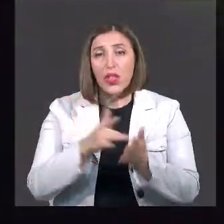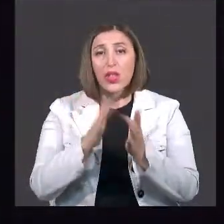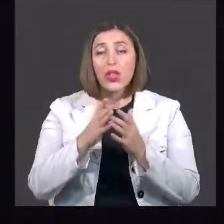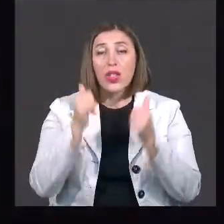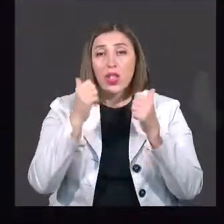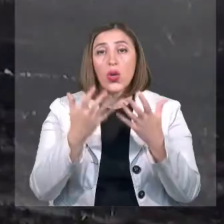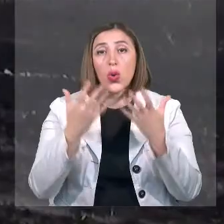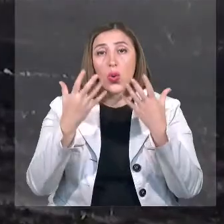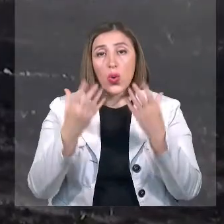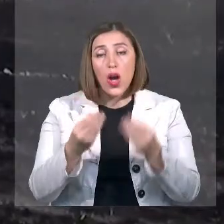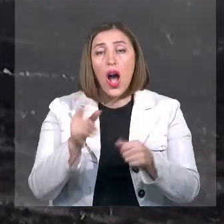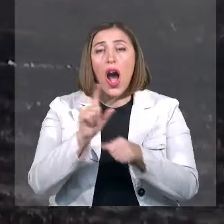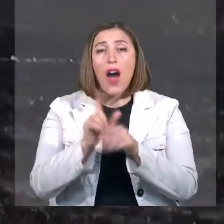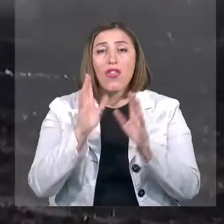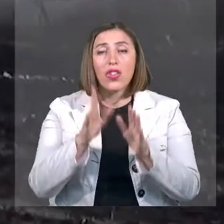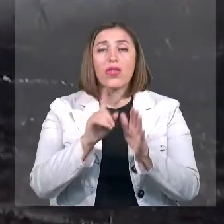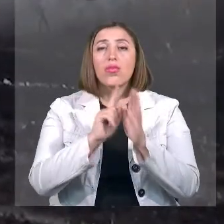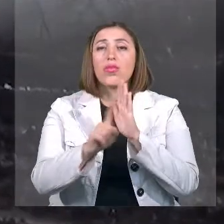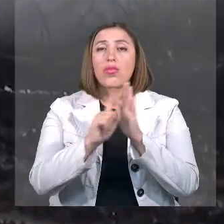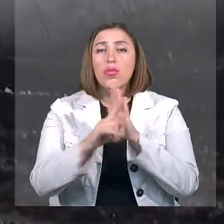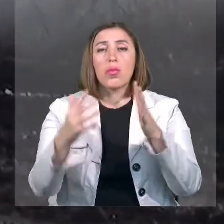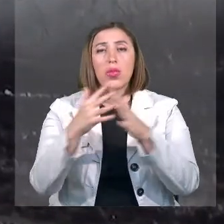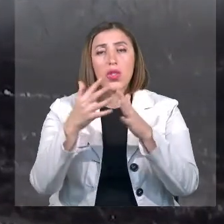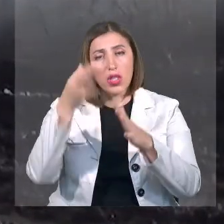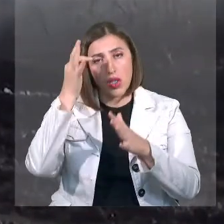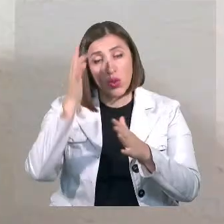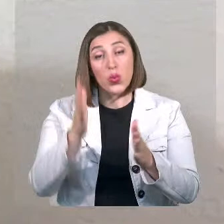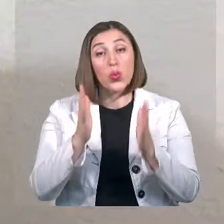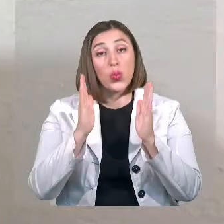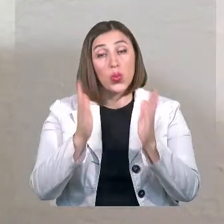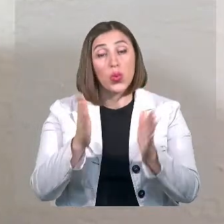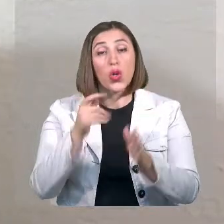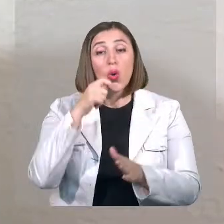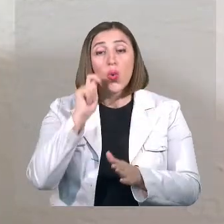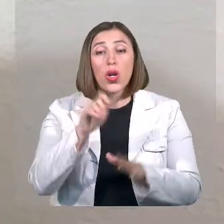ավելի ակտիվ են ռմբակոծելու ուկրաինական բնակավայրերը։